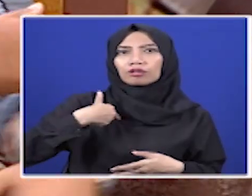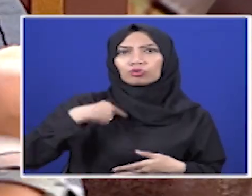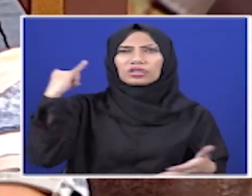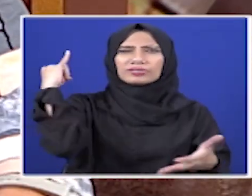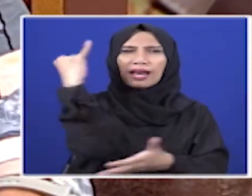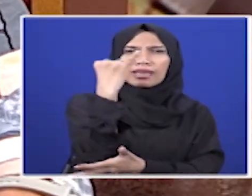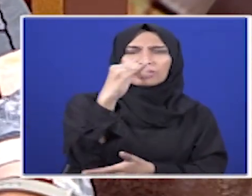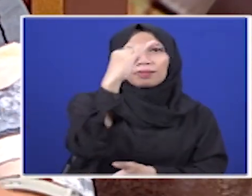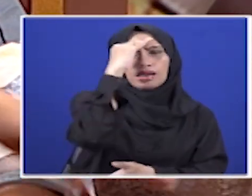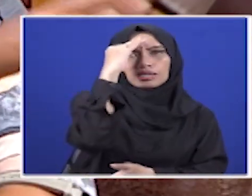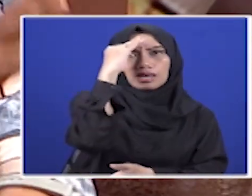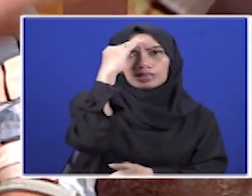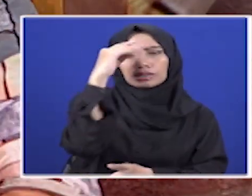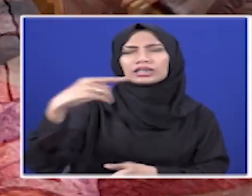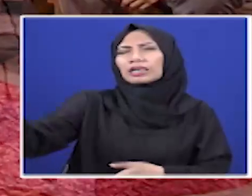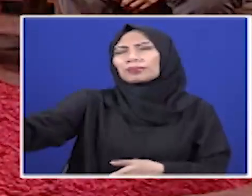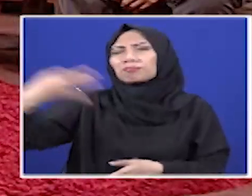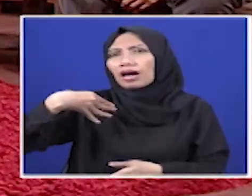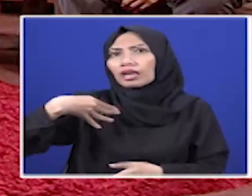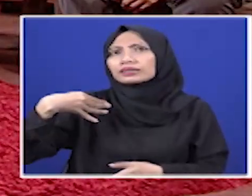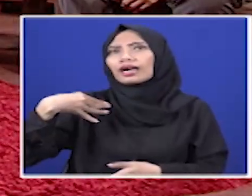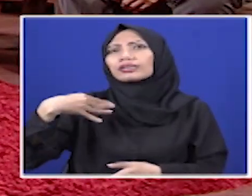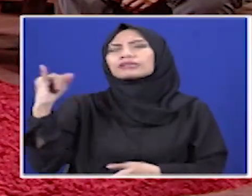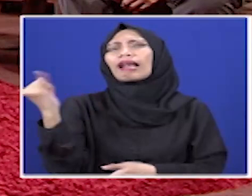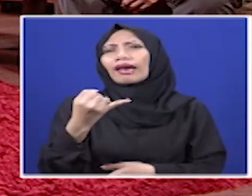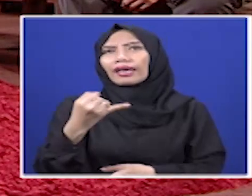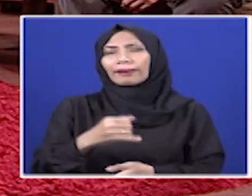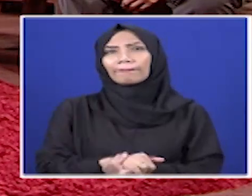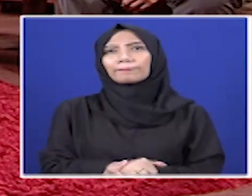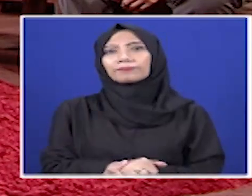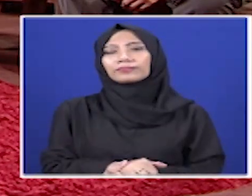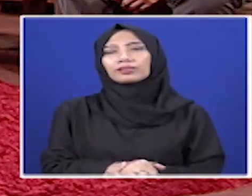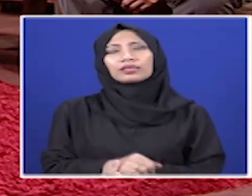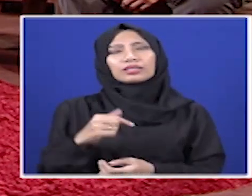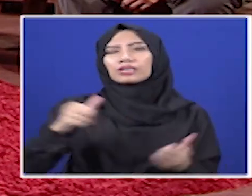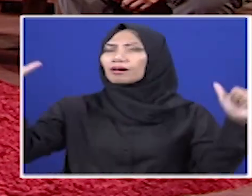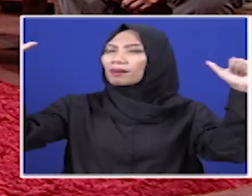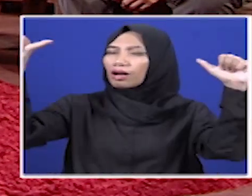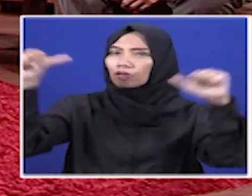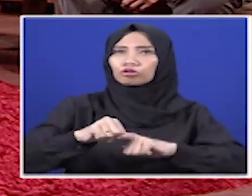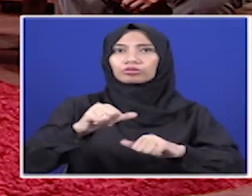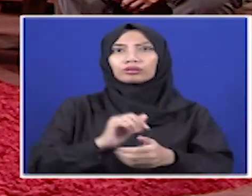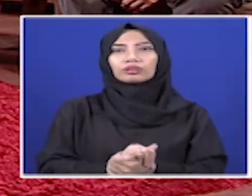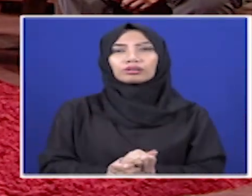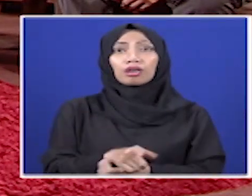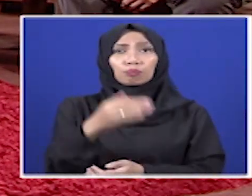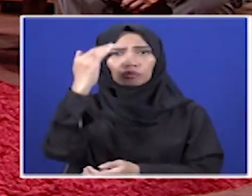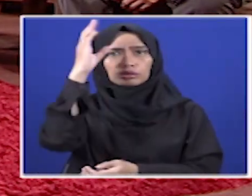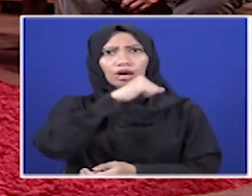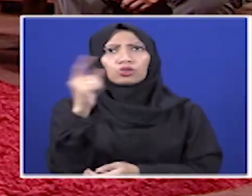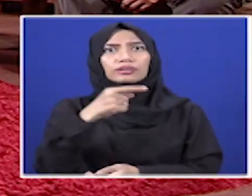orang saya pun dikerjain juga butuh saya akhirnya jatuh semua Mas dapat bukti dari mana kalau soal itu dikerjain